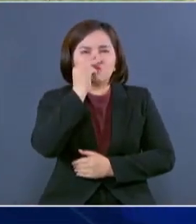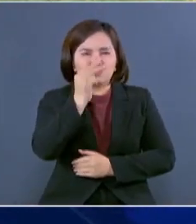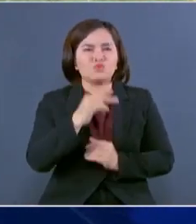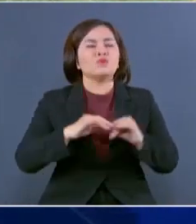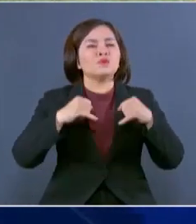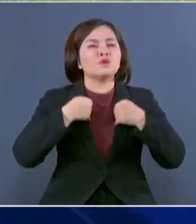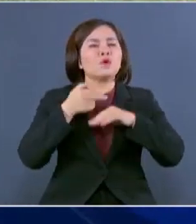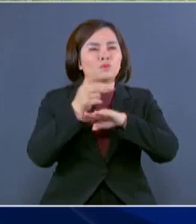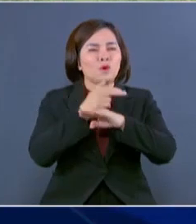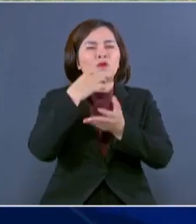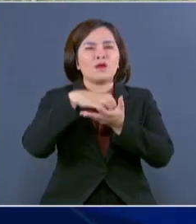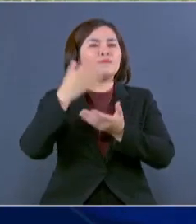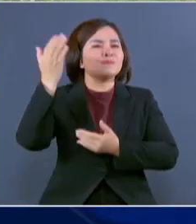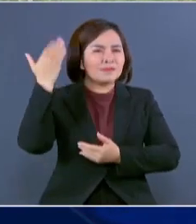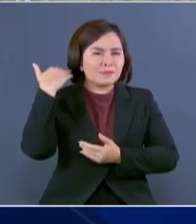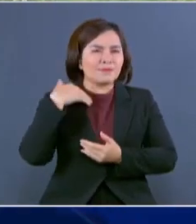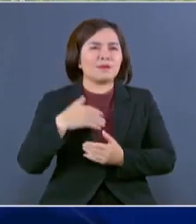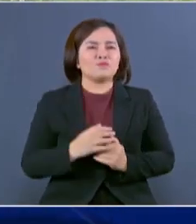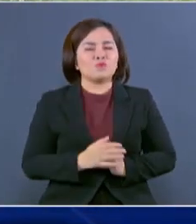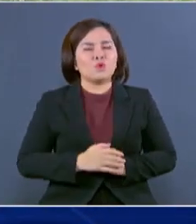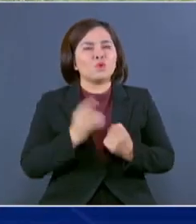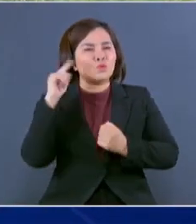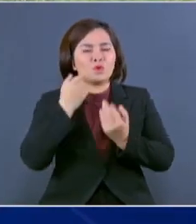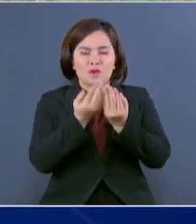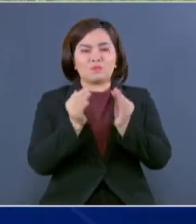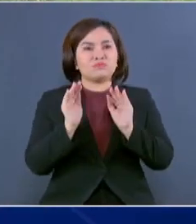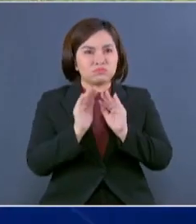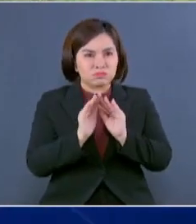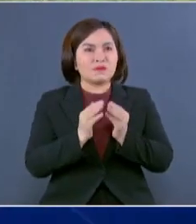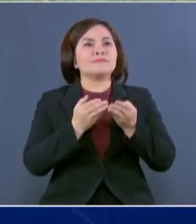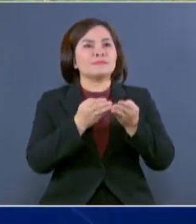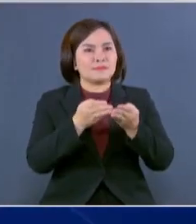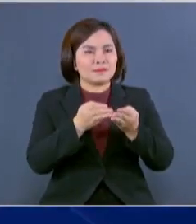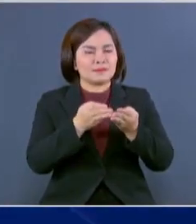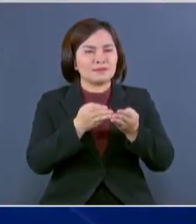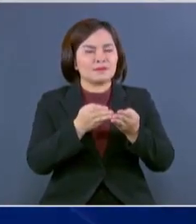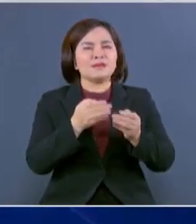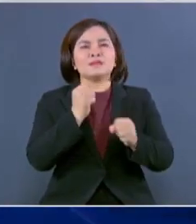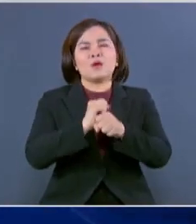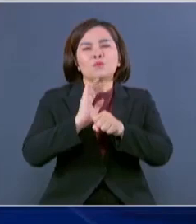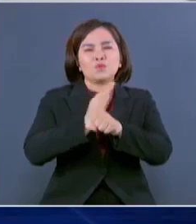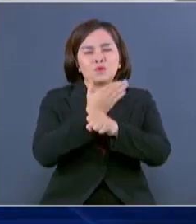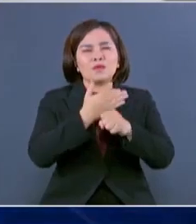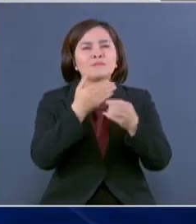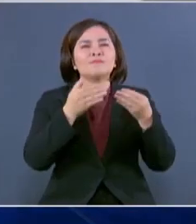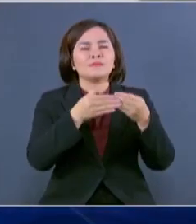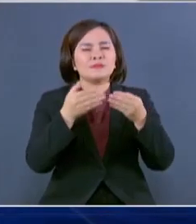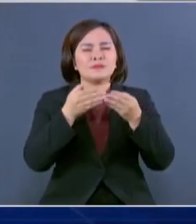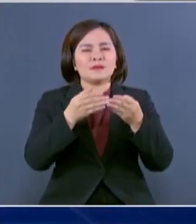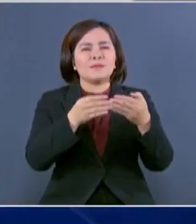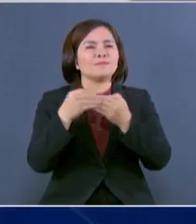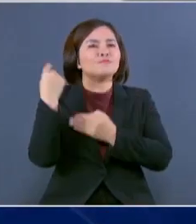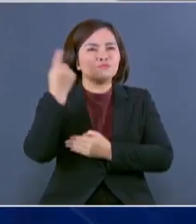ปเนี่ยเขาชี้แจงบอกว่าที่ผ่านมาตัวเขาเองและครอบครัวเนี่ยใช้ท่าเรือของวัดเนี่ยทำธุรกิจเรือท่องเที่ยวครับ